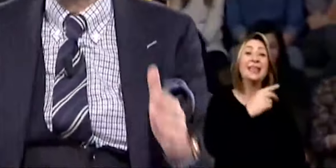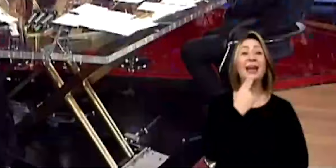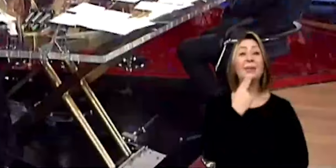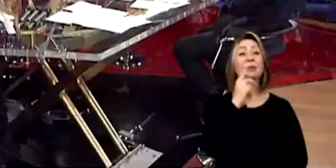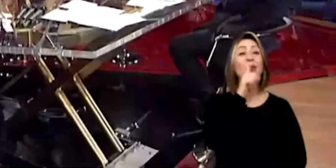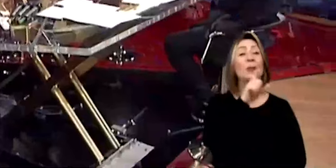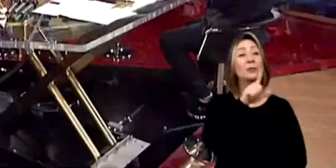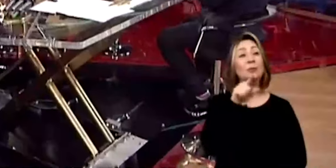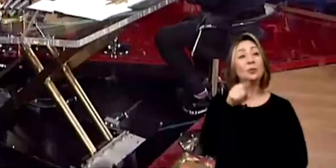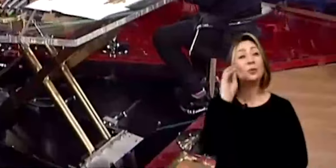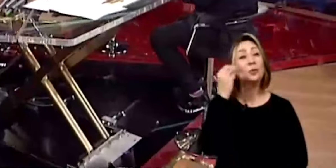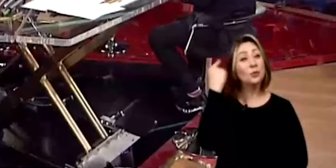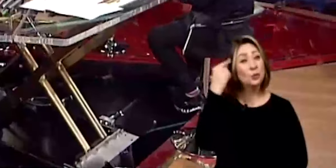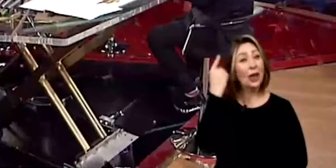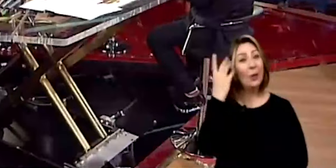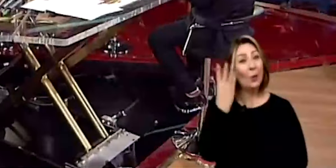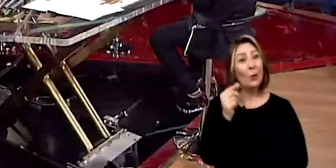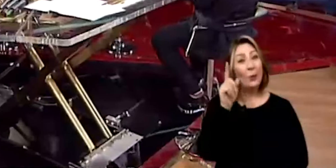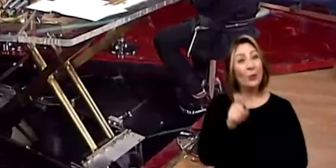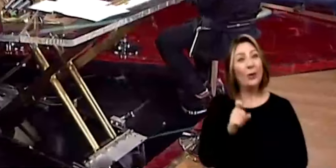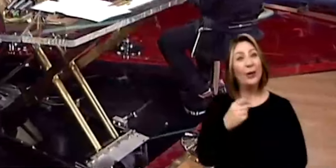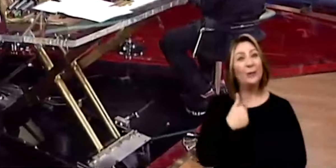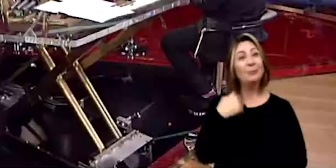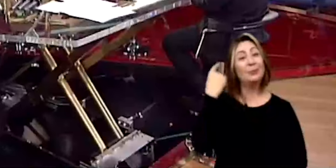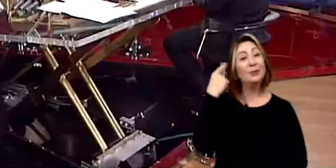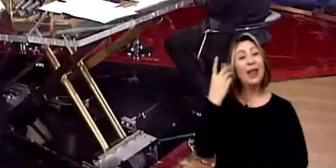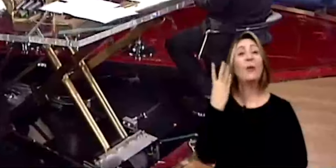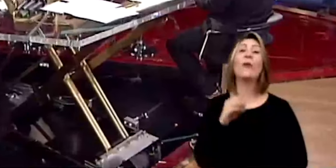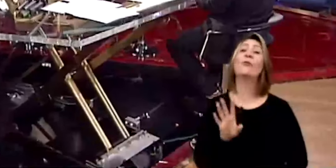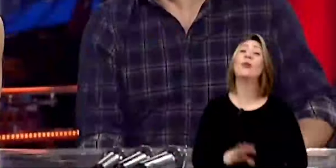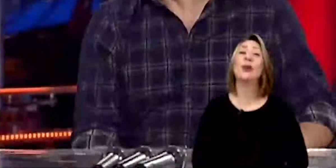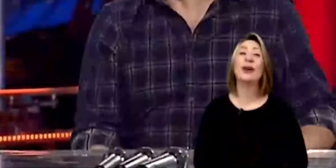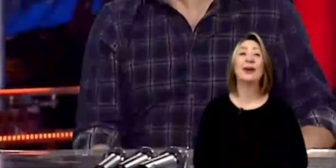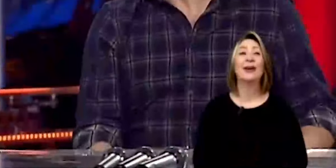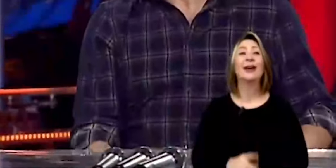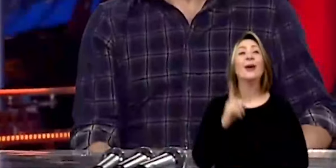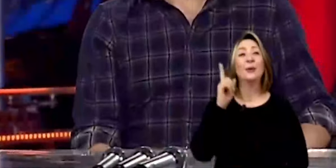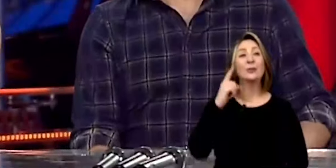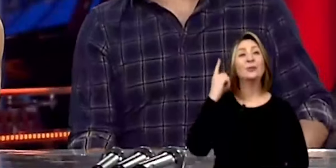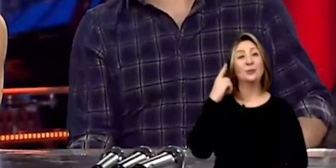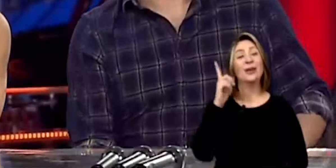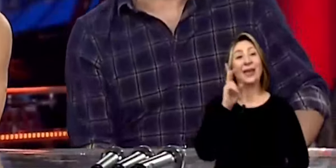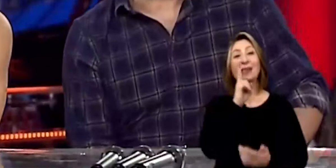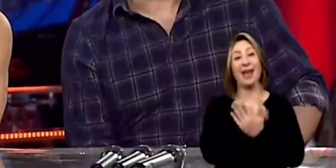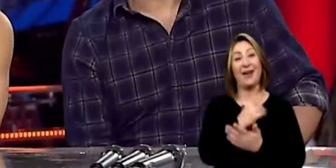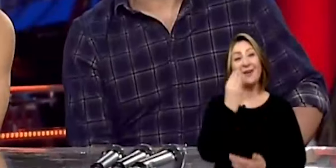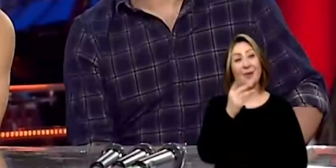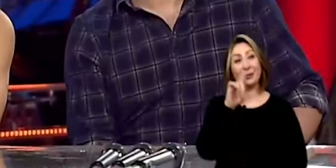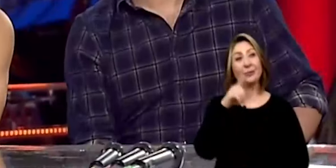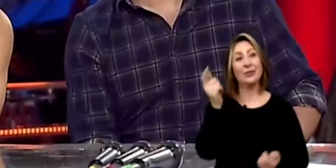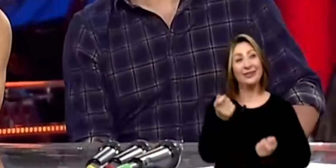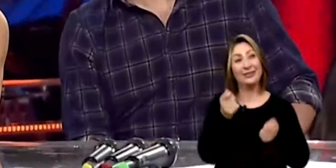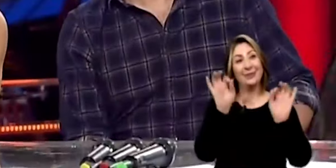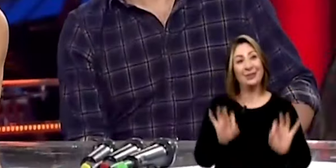sormanız lazım. Bu çocuk düşünerek oluyor mu diye. Çünkü benim bildiğim düşünerek olmuyor. Önce düşünmek lazım. Önce karar vermek lazım. Sonra